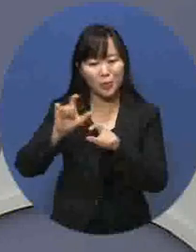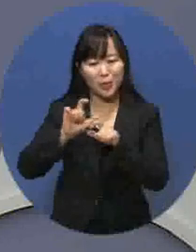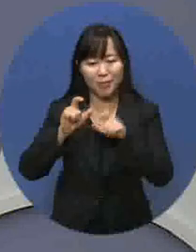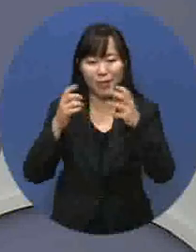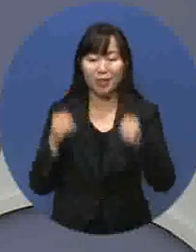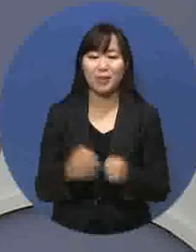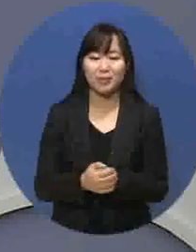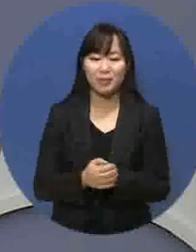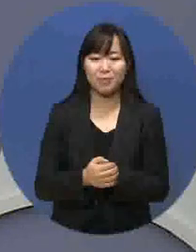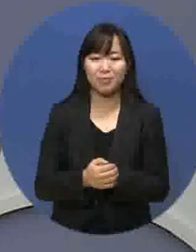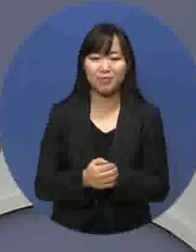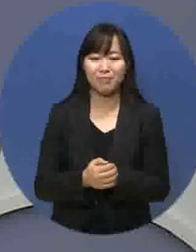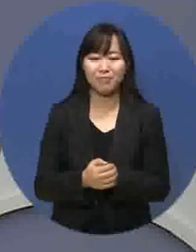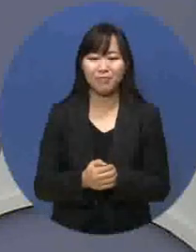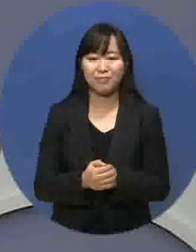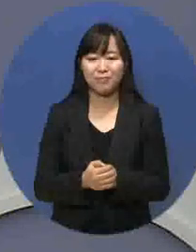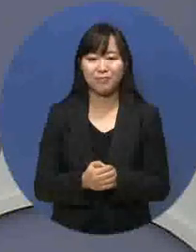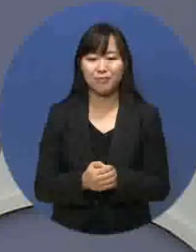하고 있습니다. 항상 뵐 때마다.